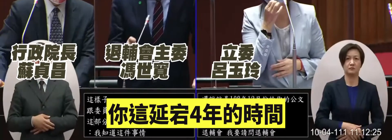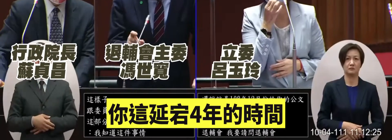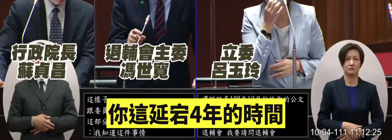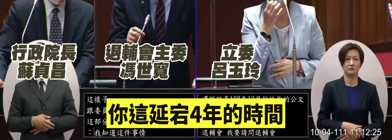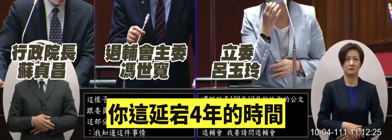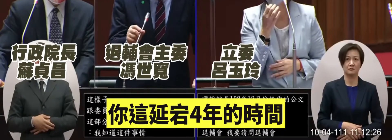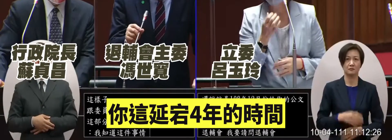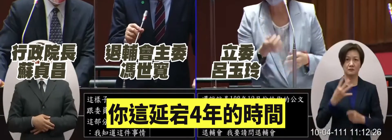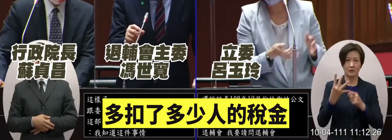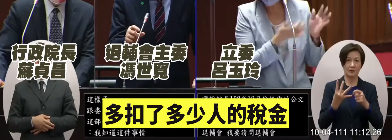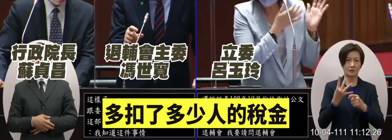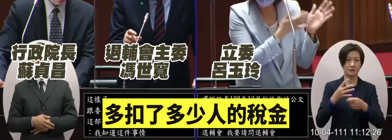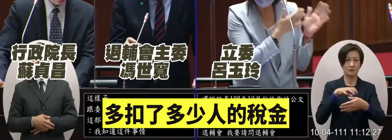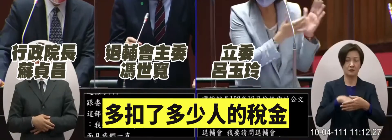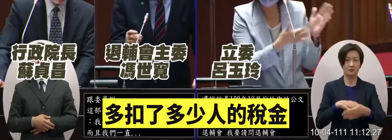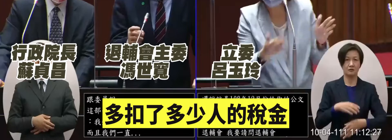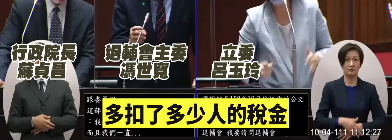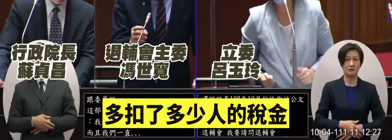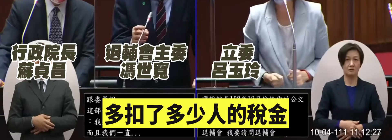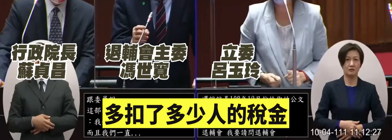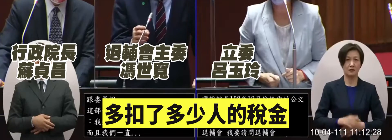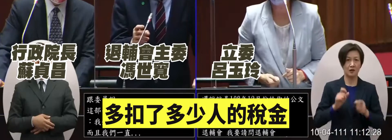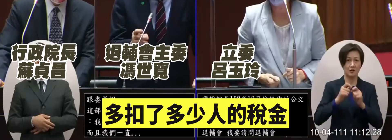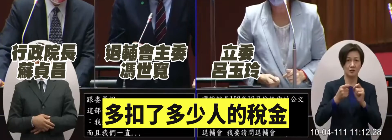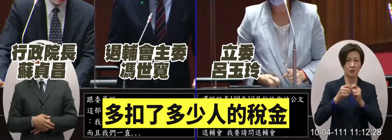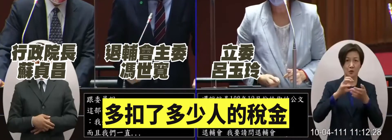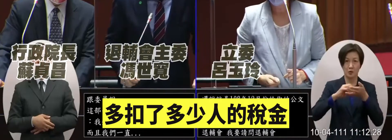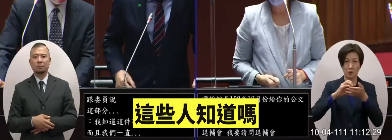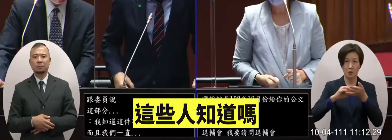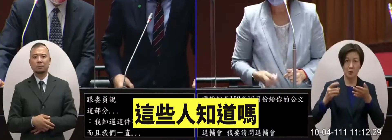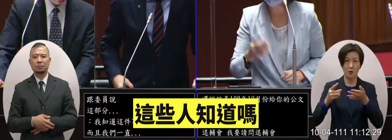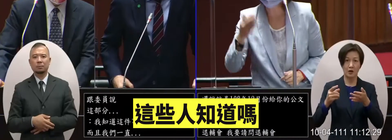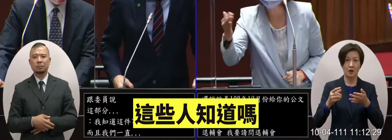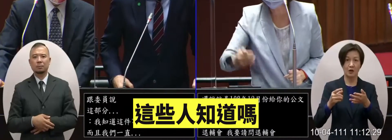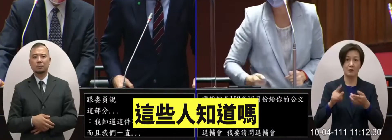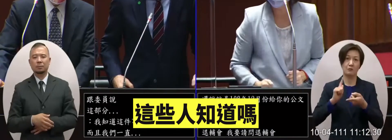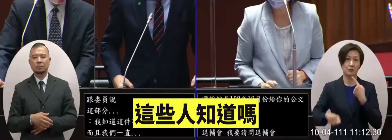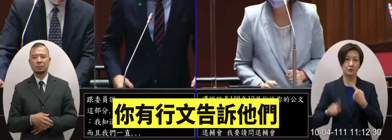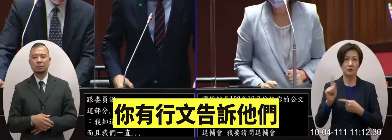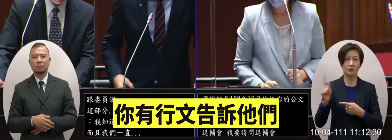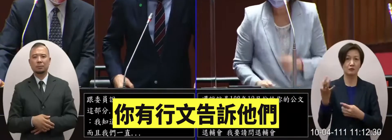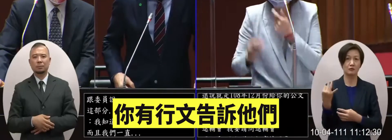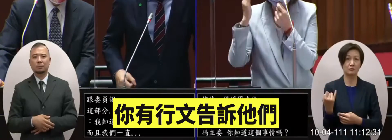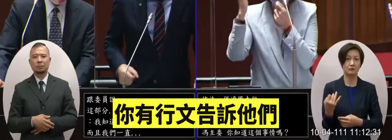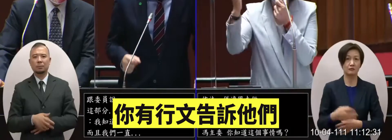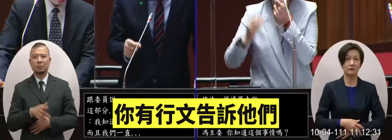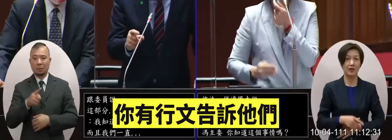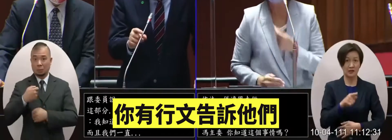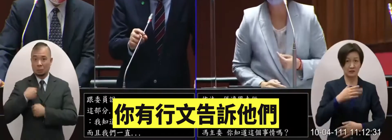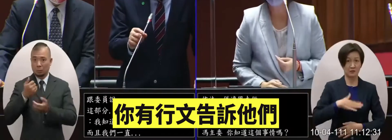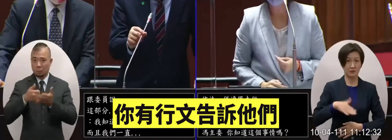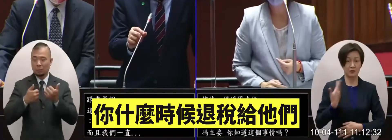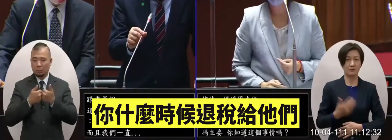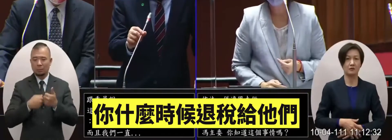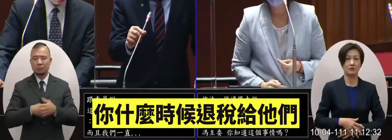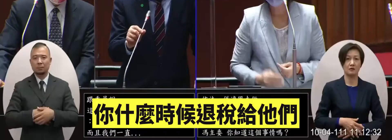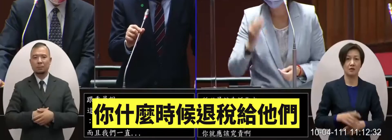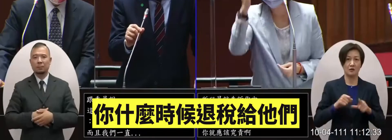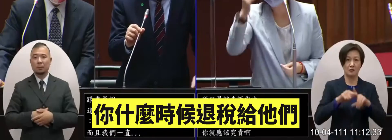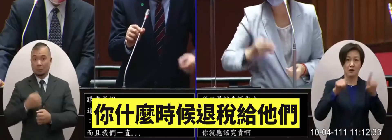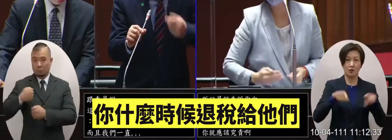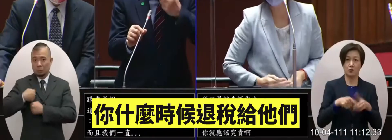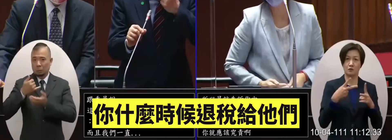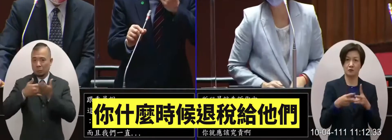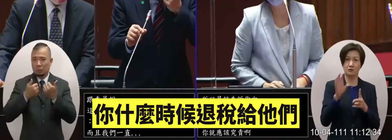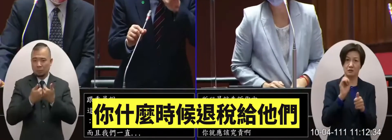这个四年的时间，多扣了多少人的税金呐、啊？这些人知道吗？ 退伍会， 你有没有行文告诉他们？ 退伍会、啊， 你